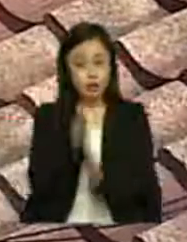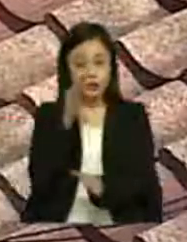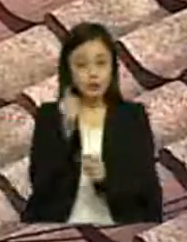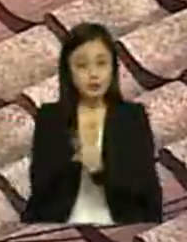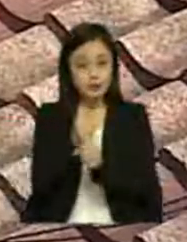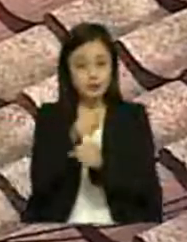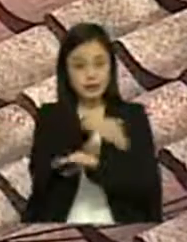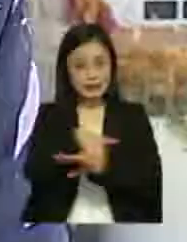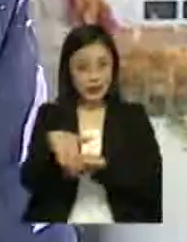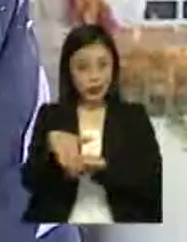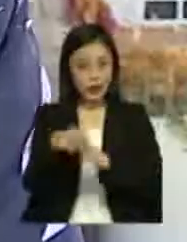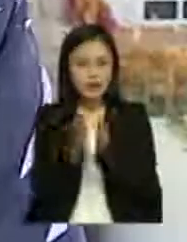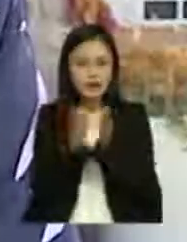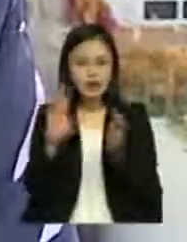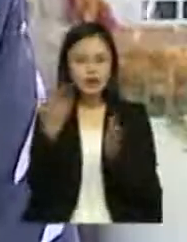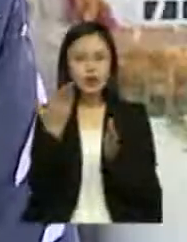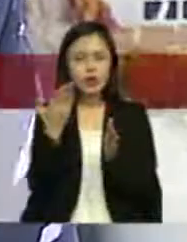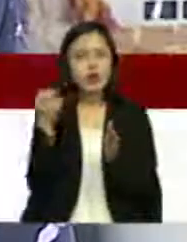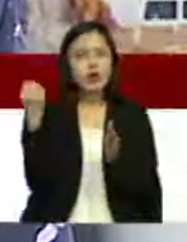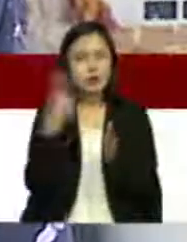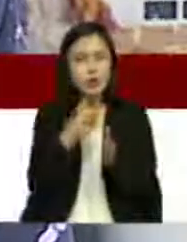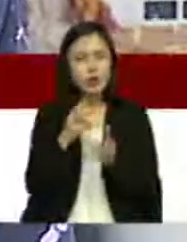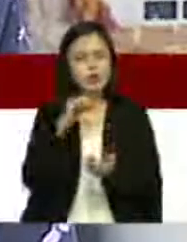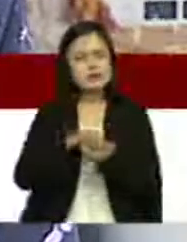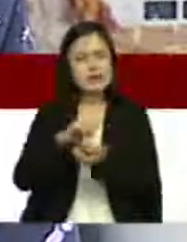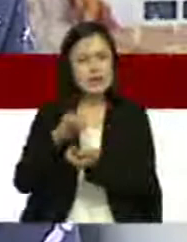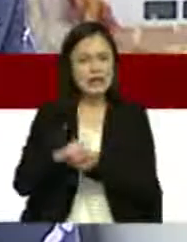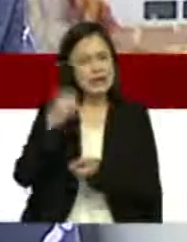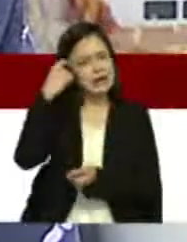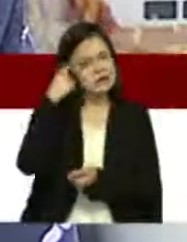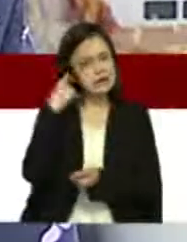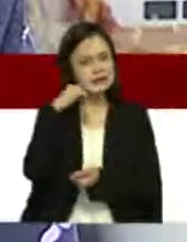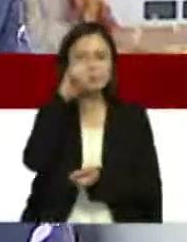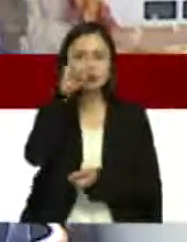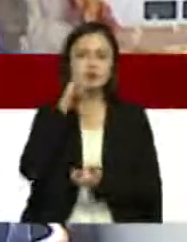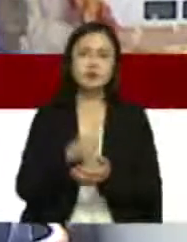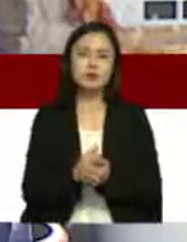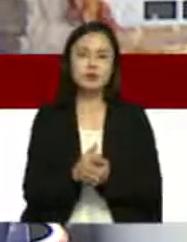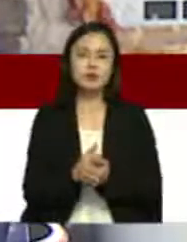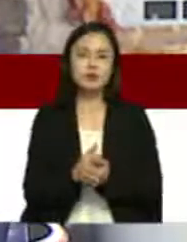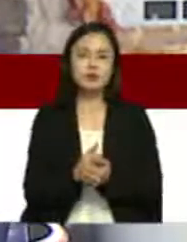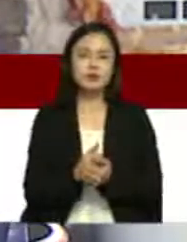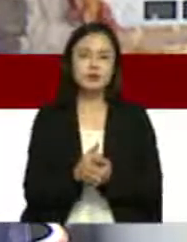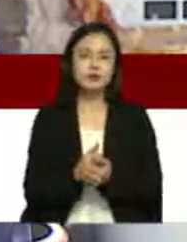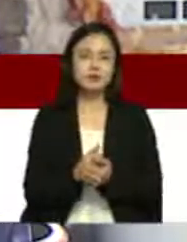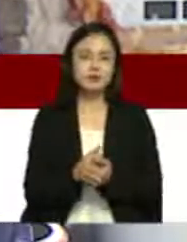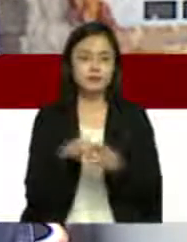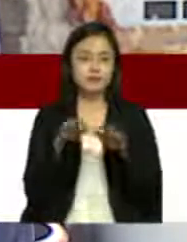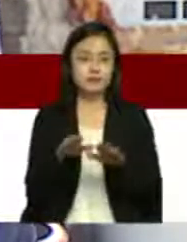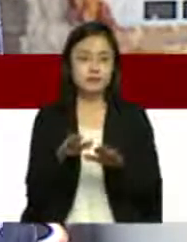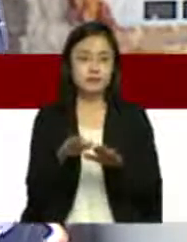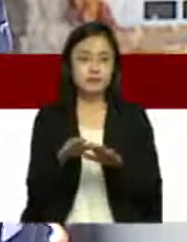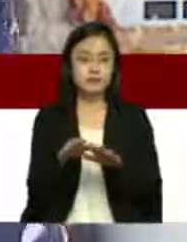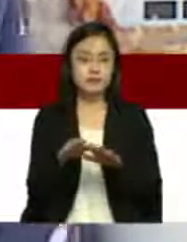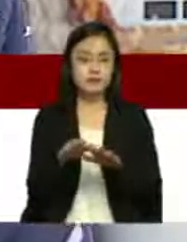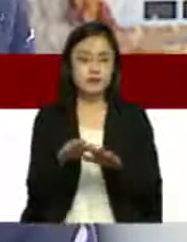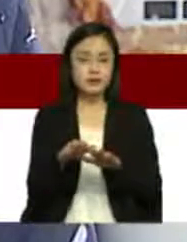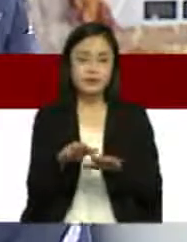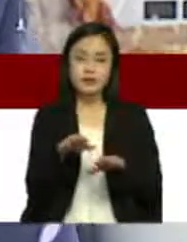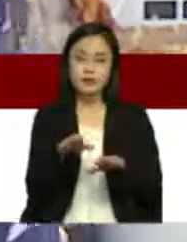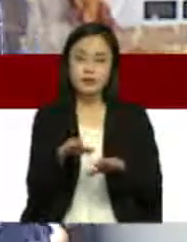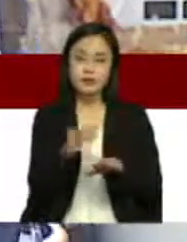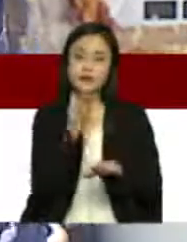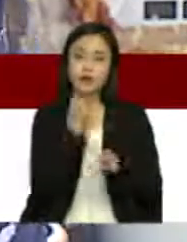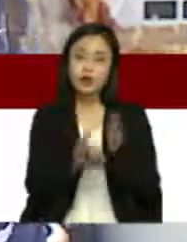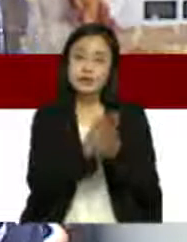겁니다 그 스릴 조금 어 적산 가옥 이렇게 크지가 않거든요 대부분 사람들은 똑 규제 하니